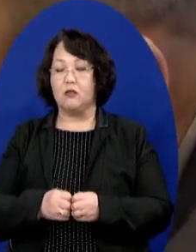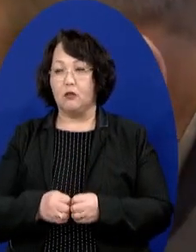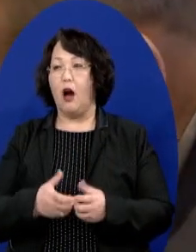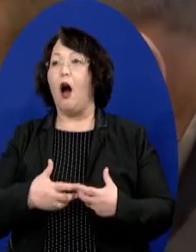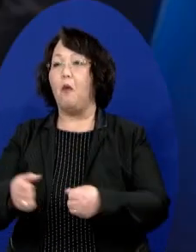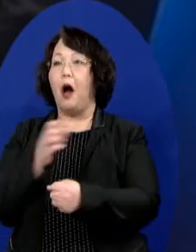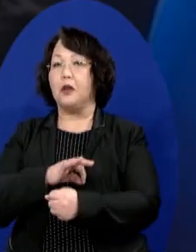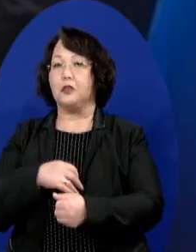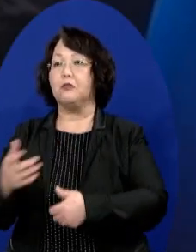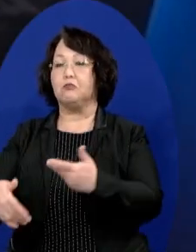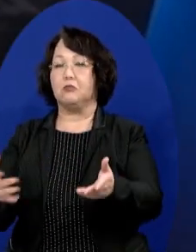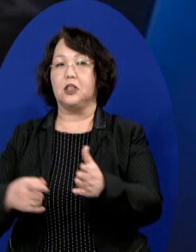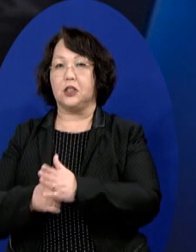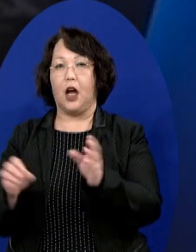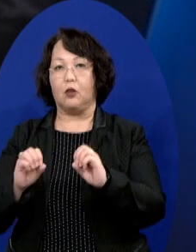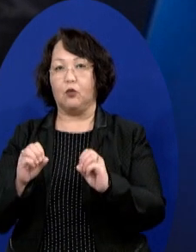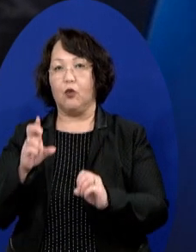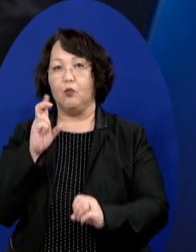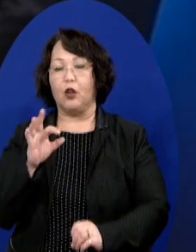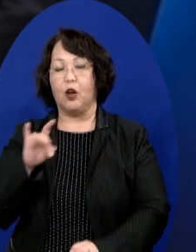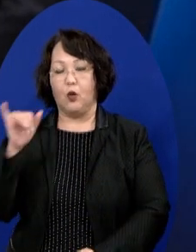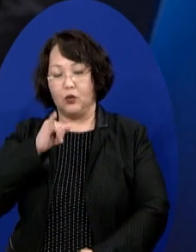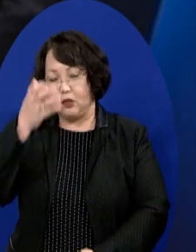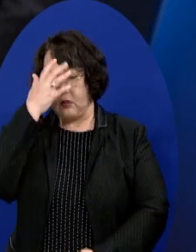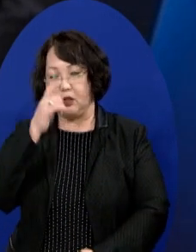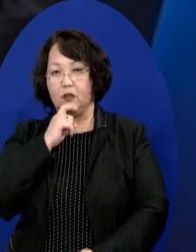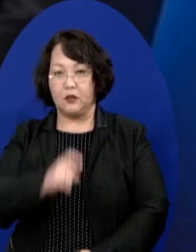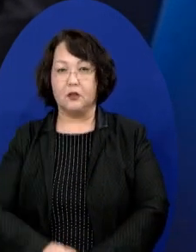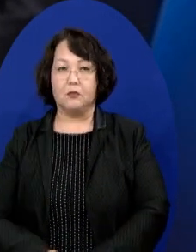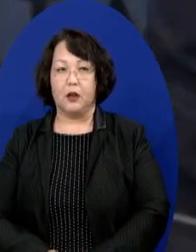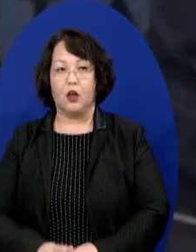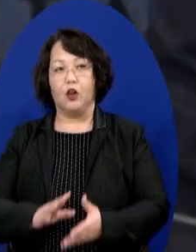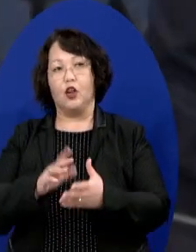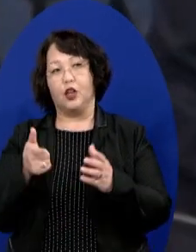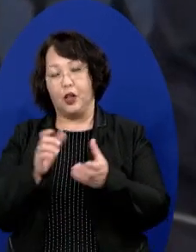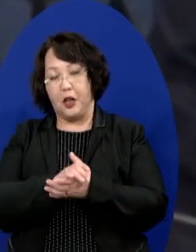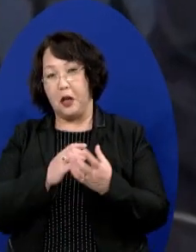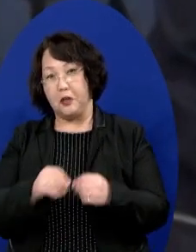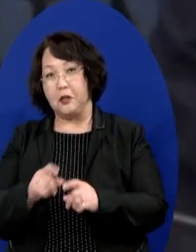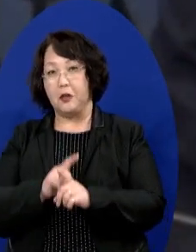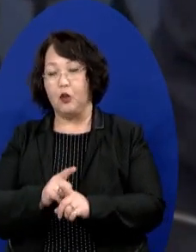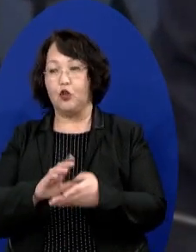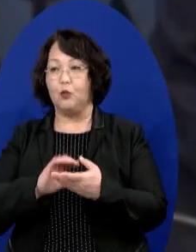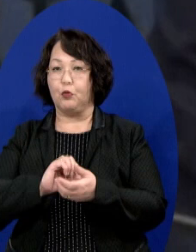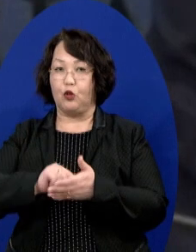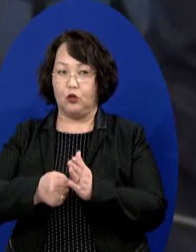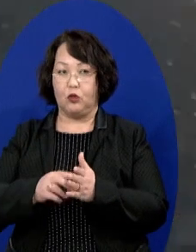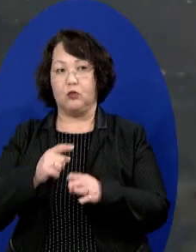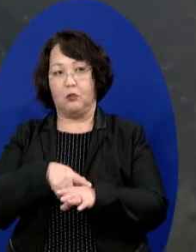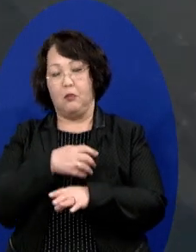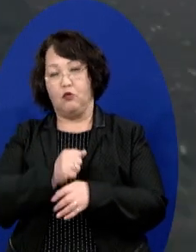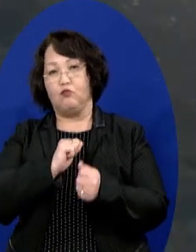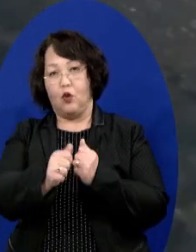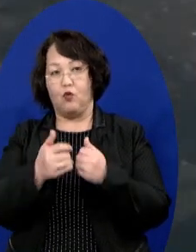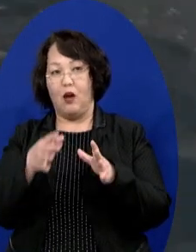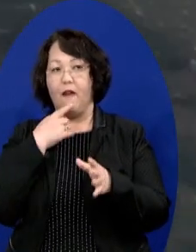хязгаарлахгүй гэж Болгарын засгийн газраас мэдгдсэн байна. Мөн гэрээний дагуу төлбөр тооцоогоо цагт нь бүрэн хийсэн гэдгээ Болгар мэдгджээ.